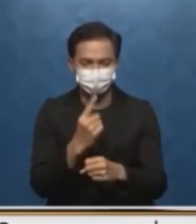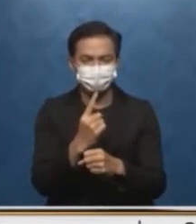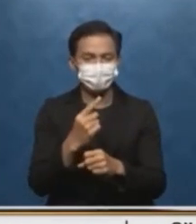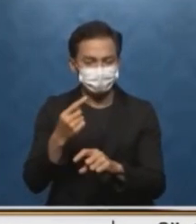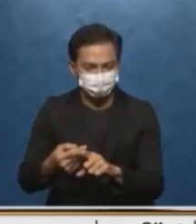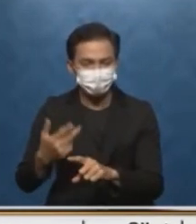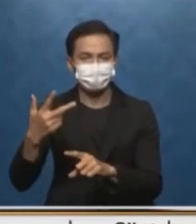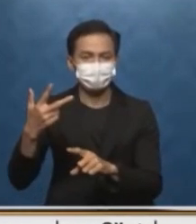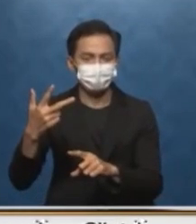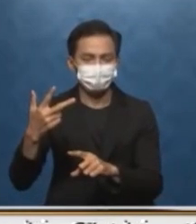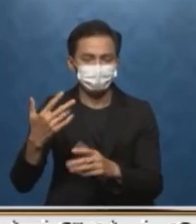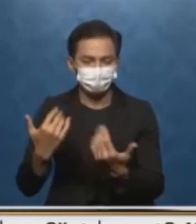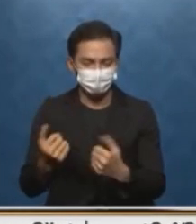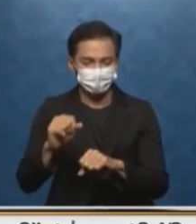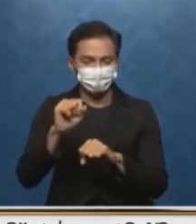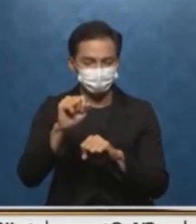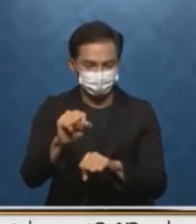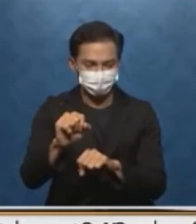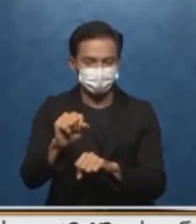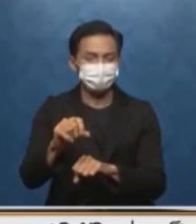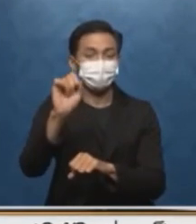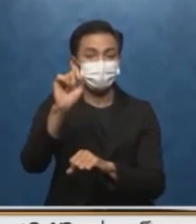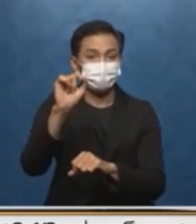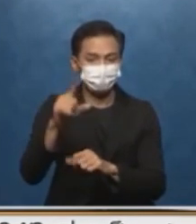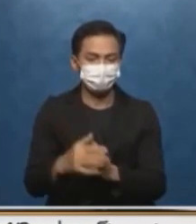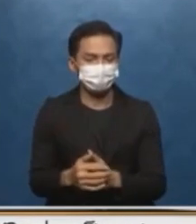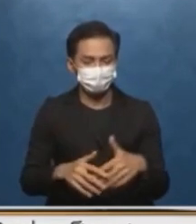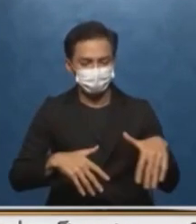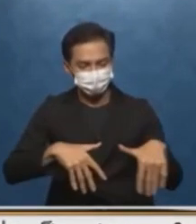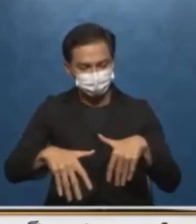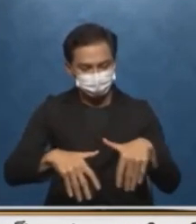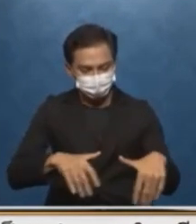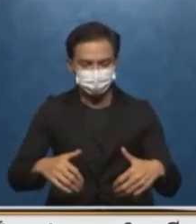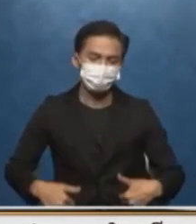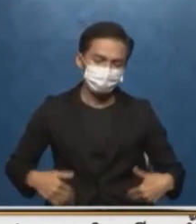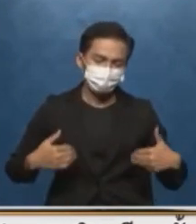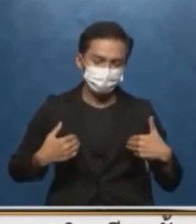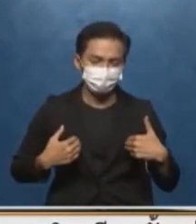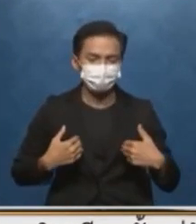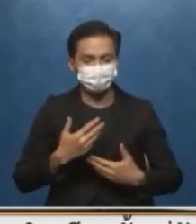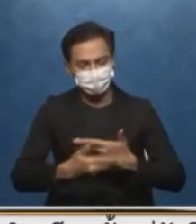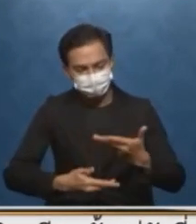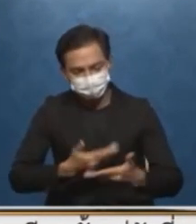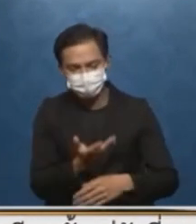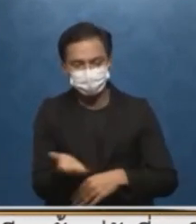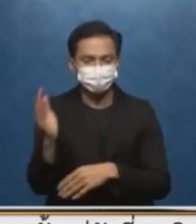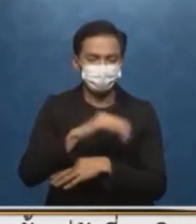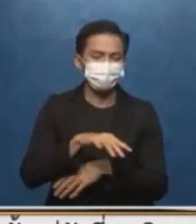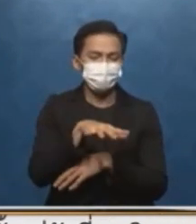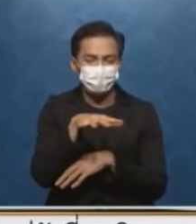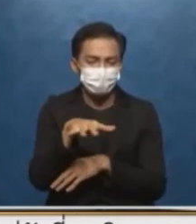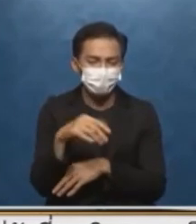ใต้การประกาศสถานการณ์ฉุกเฉินประชาชนไม่สามารถใช้ชีวิตทำมาหากินหาราย